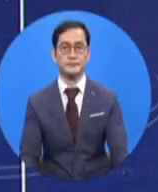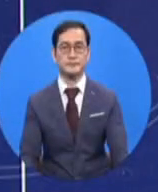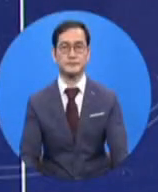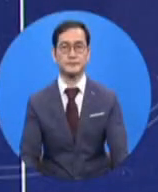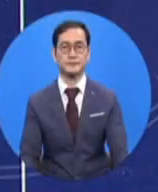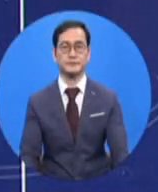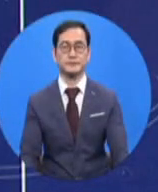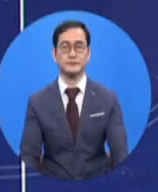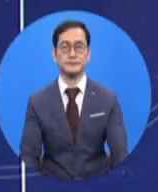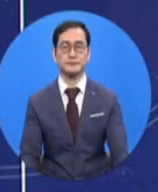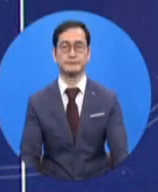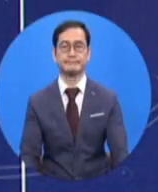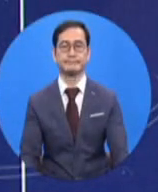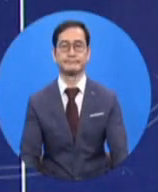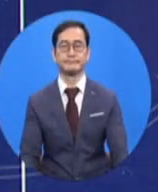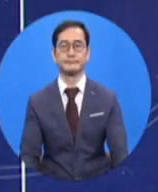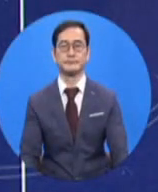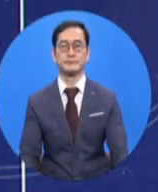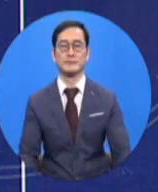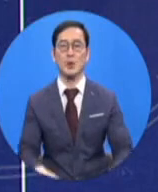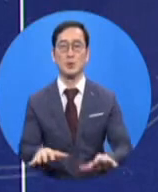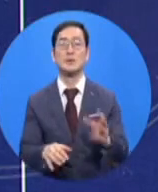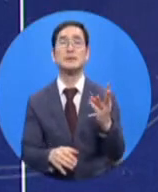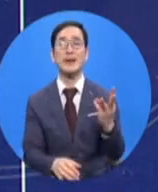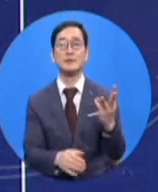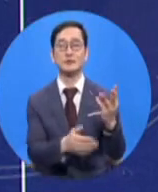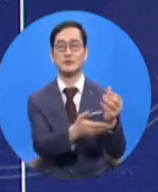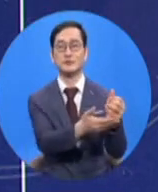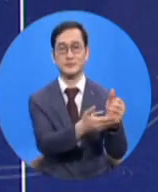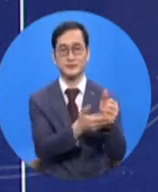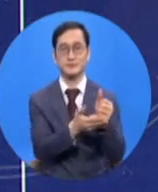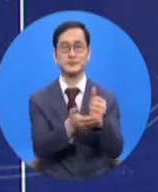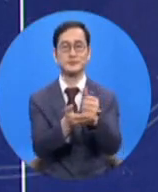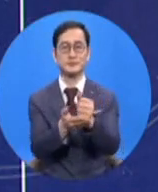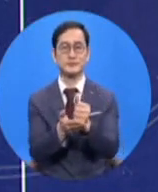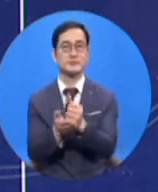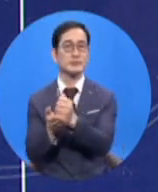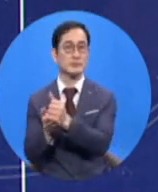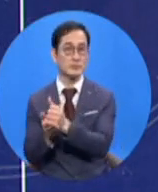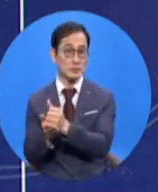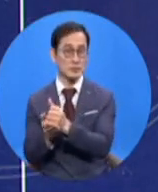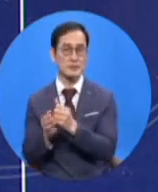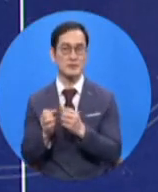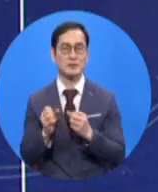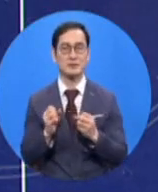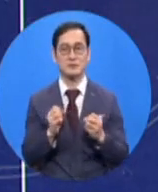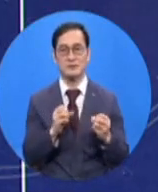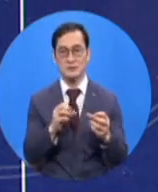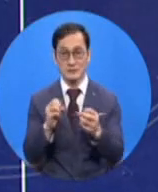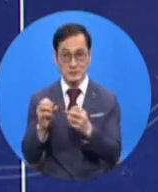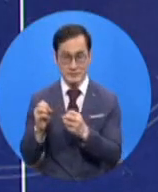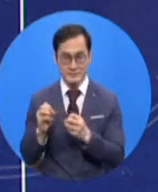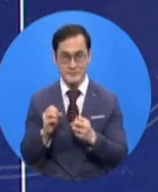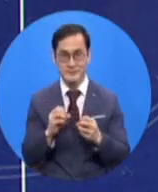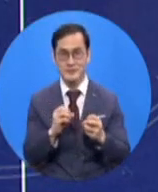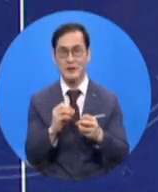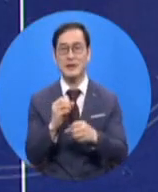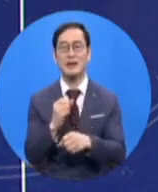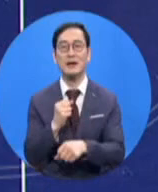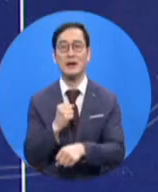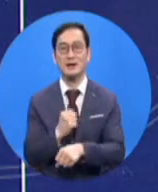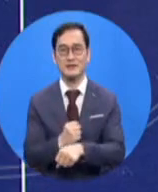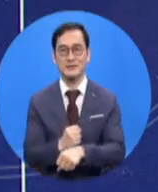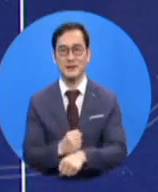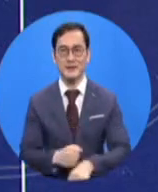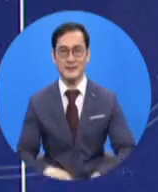언제나 명쾌한 해설을 해 주시는 뉴스 전문가 세 분이 오늘도 스튜디오에 나와 있습니다 천화 란 변호사 최진봉 성공회대 교수